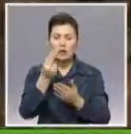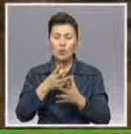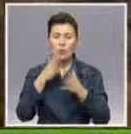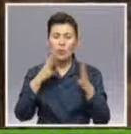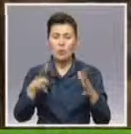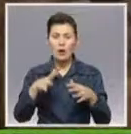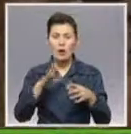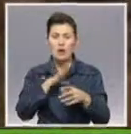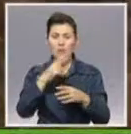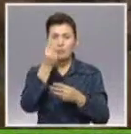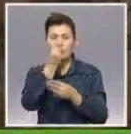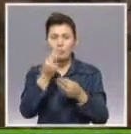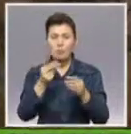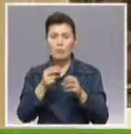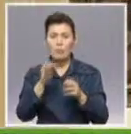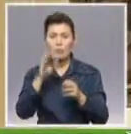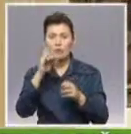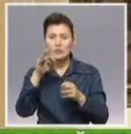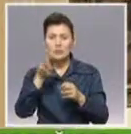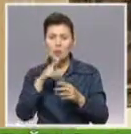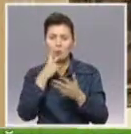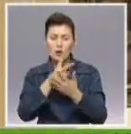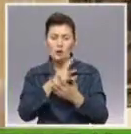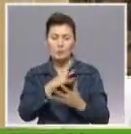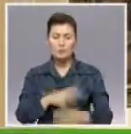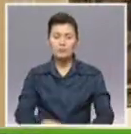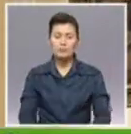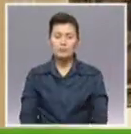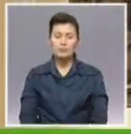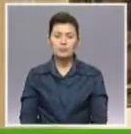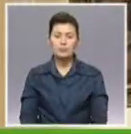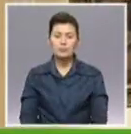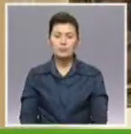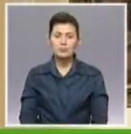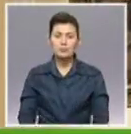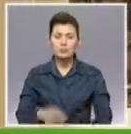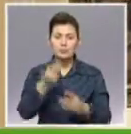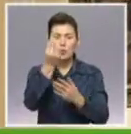көбісі композицияға құрылған екен. Суретшінің мақсаты ол